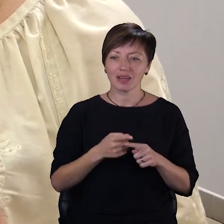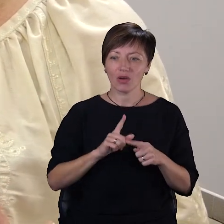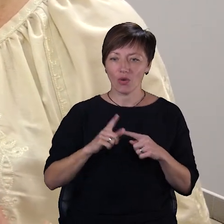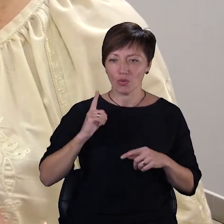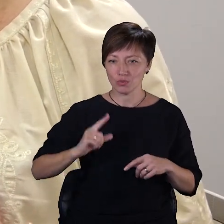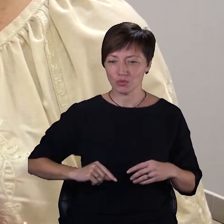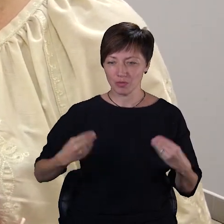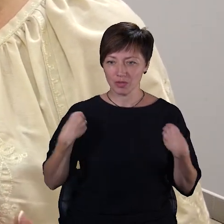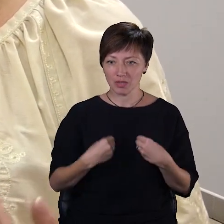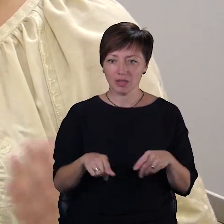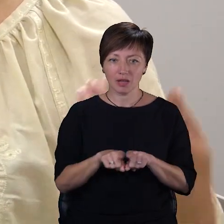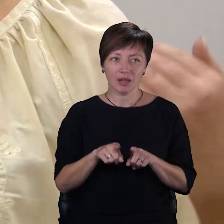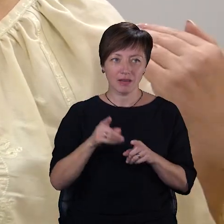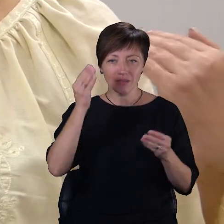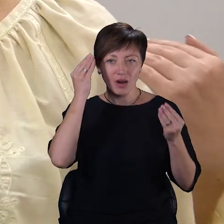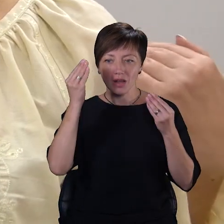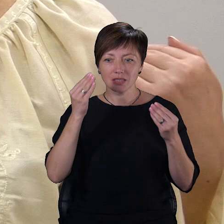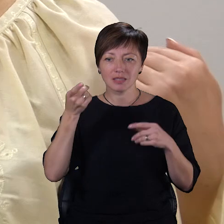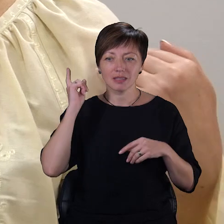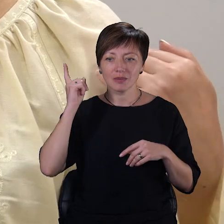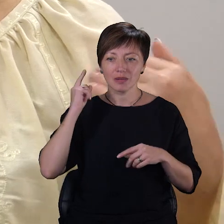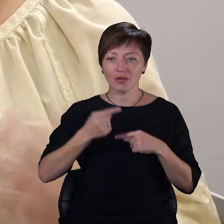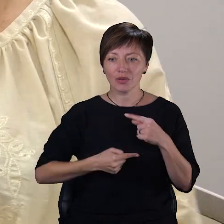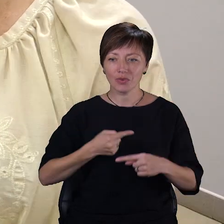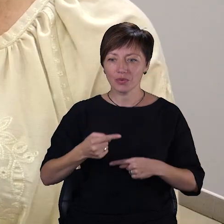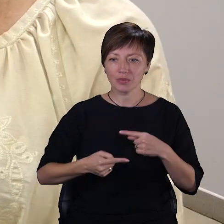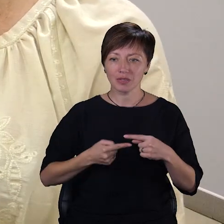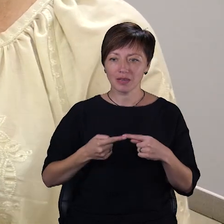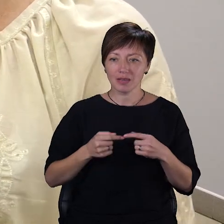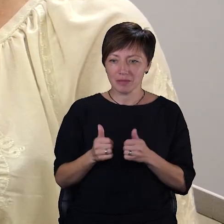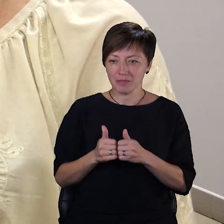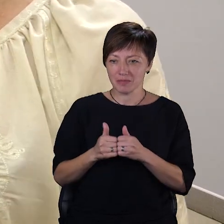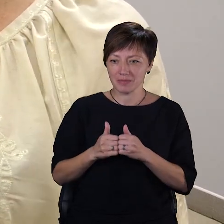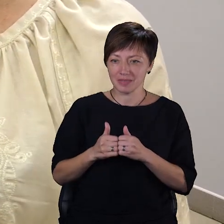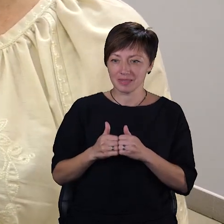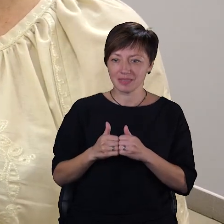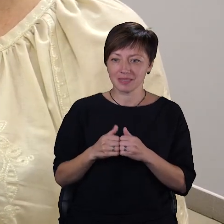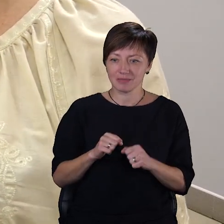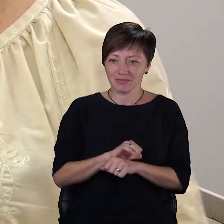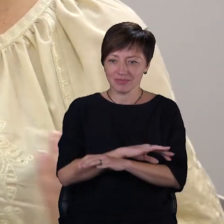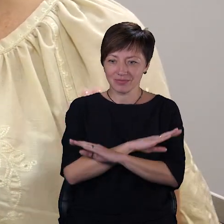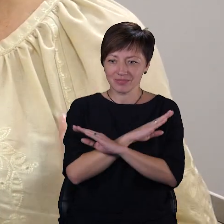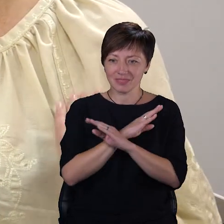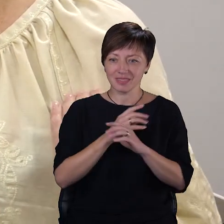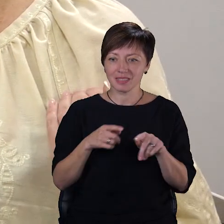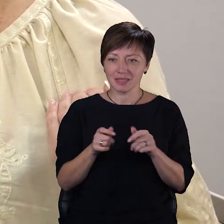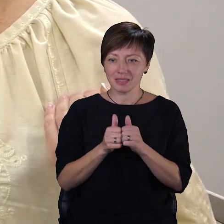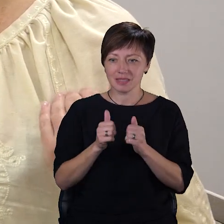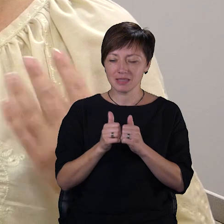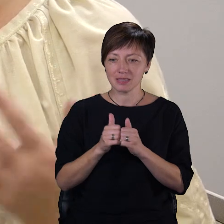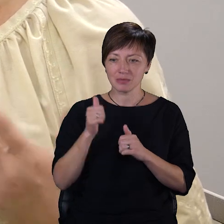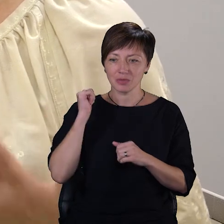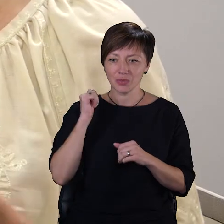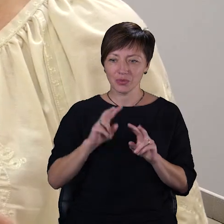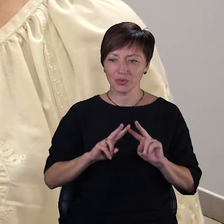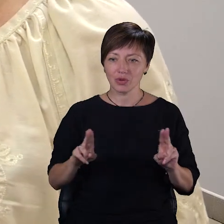таке враження, що ніби от ті предки нашого роду стояли в мене прямо серед ки по шкірі йдуть. Вони ніби за нас за